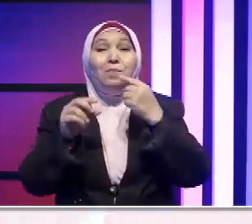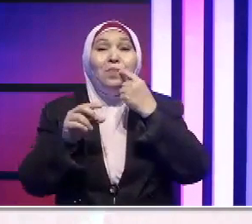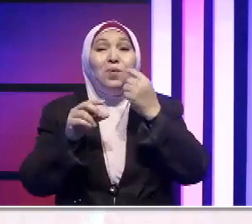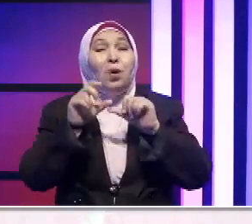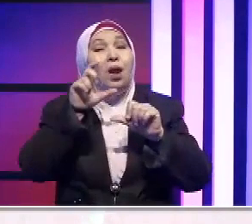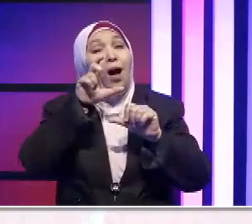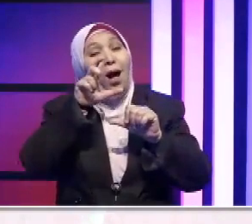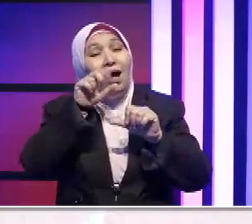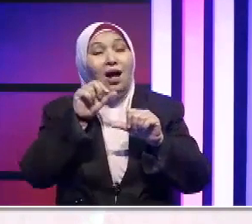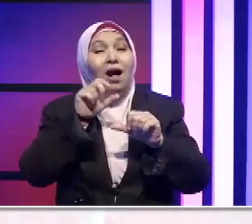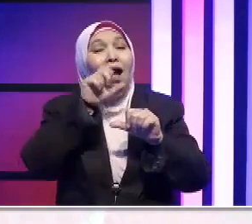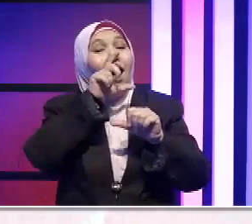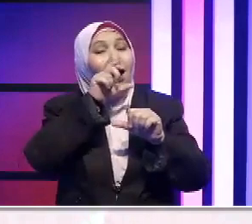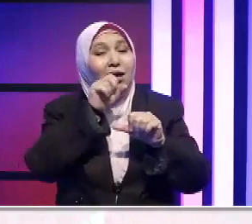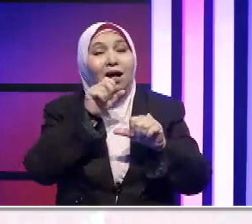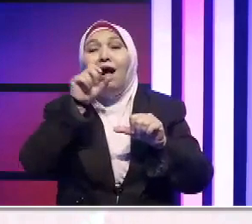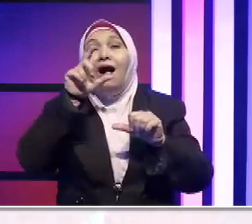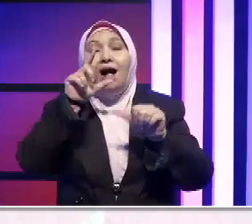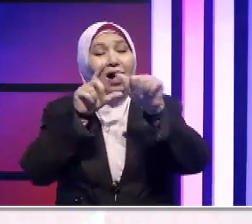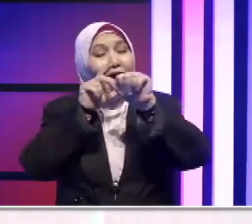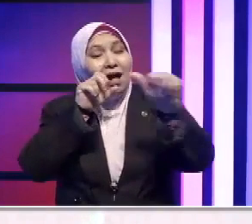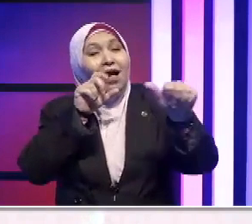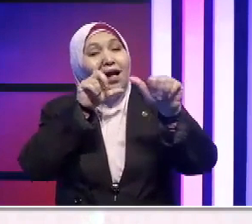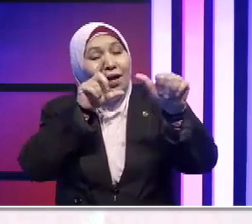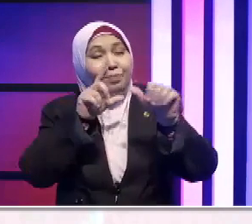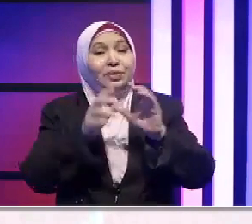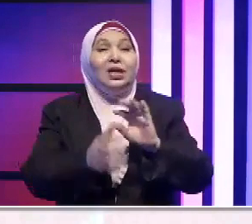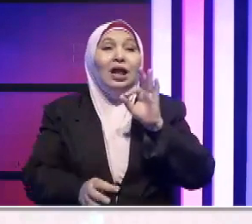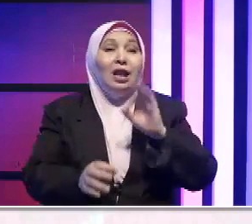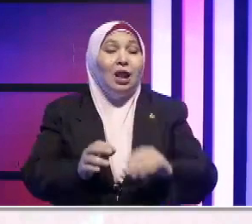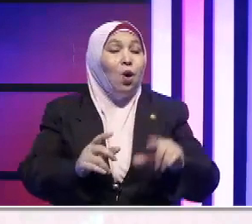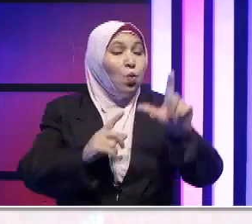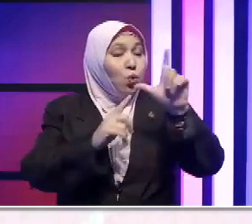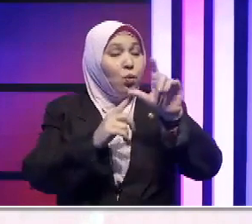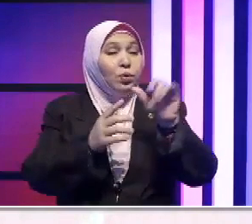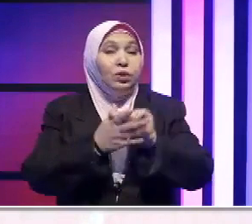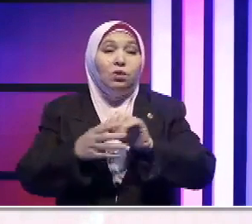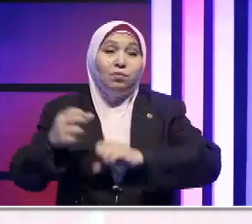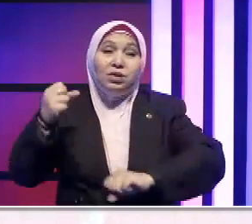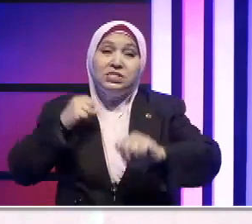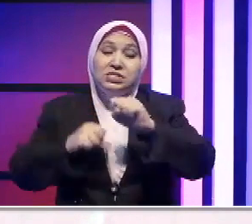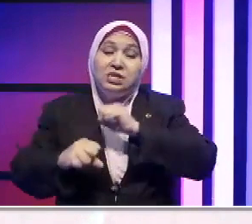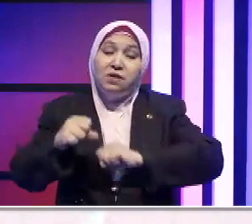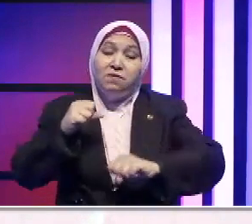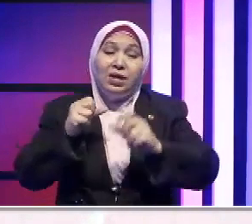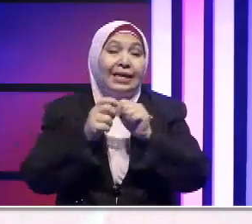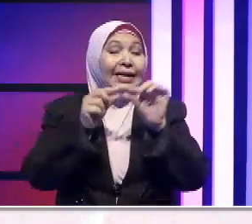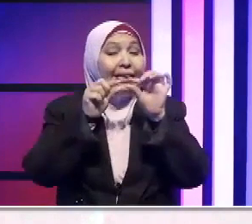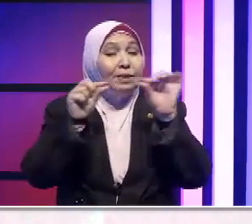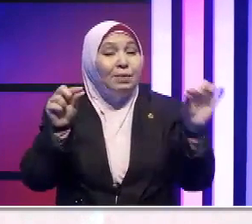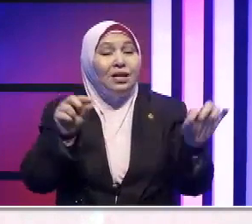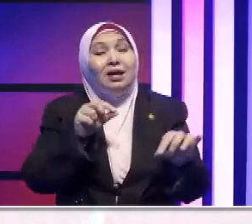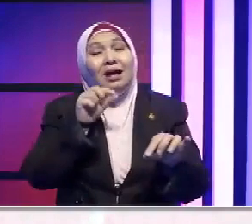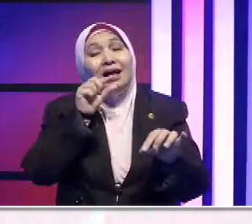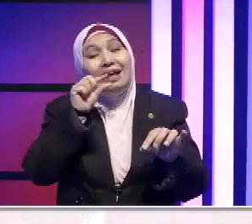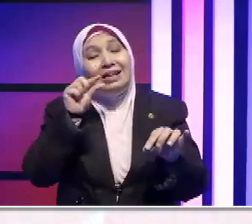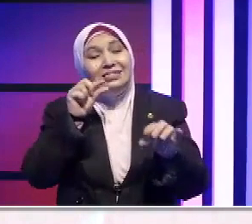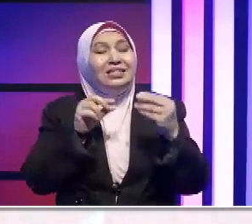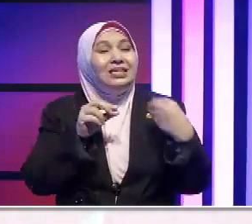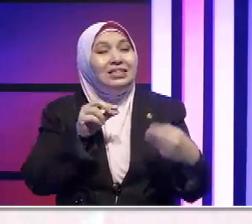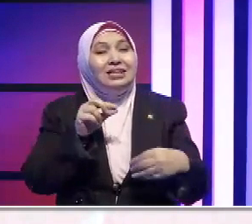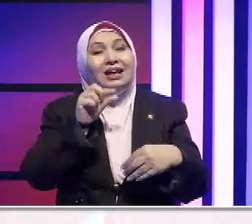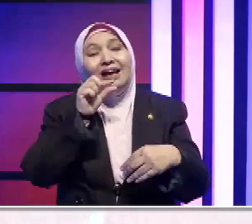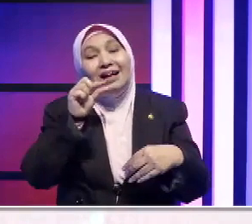ma, kita buka mulut sekadar mana. Kalau huruf tu yang bersifat dengan nipis, kita buka mulut sederhana saja.